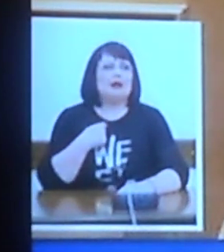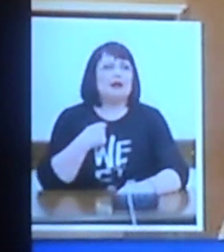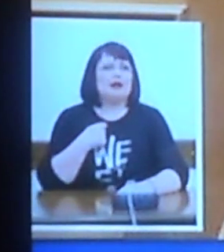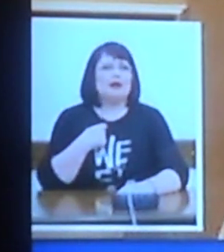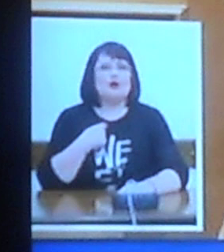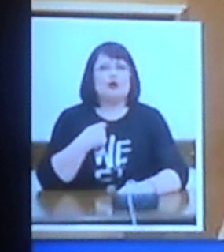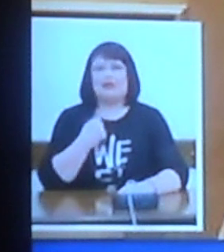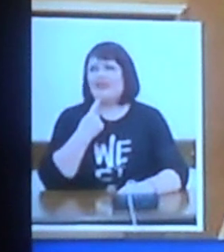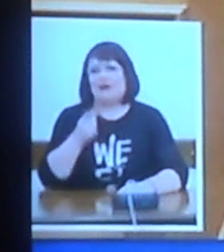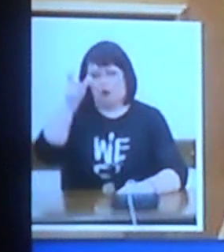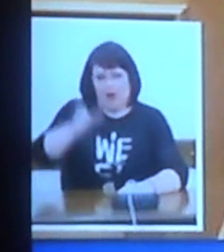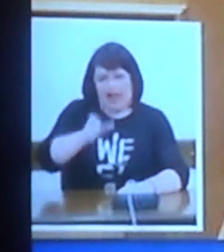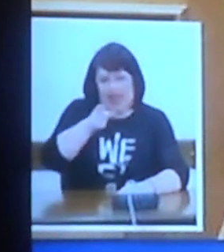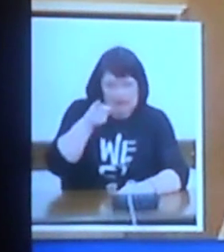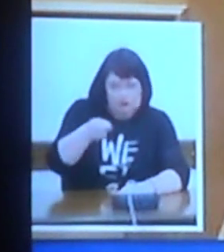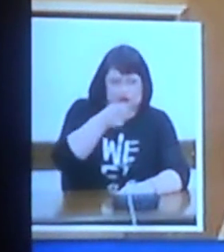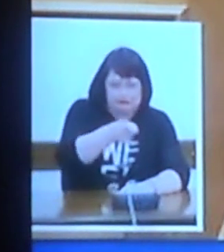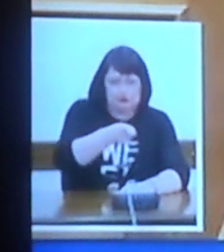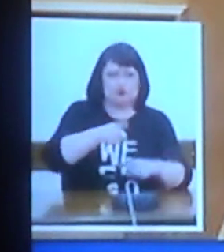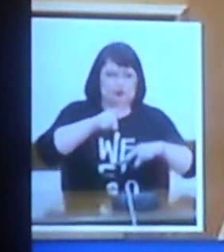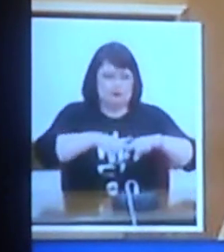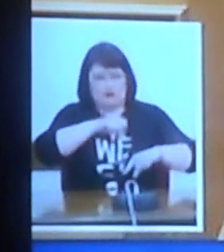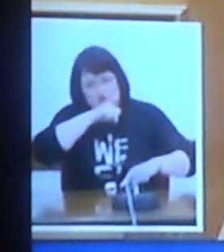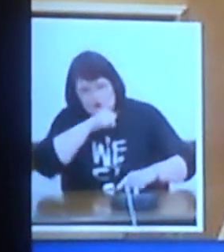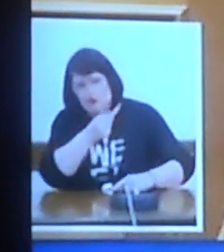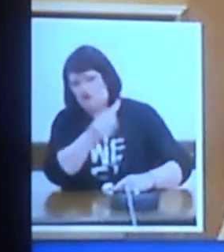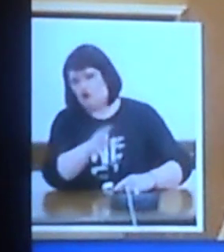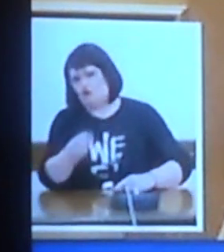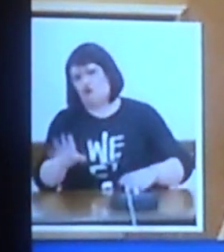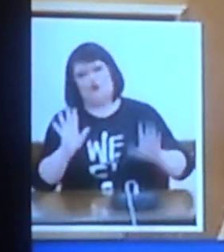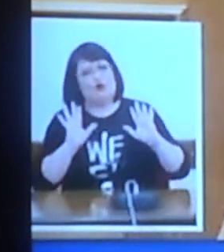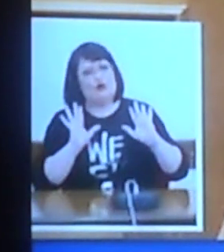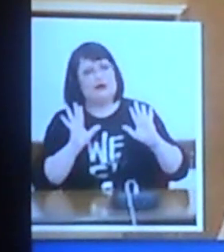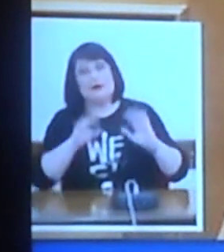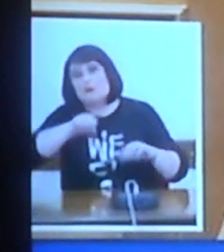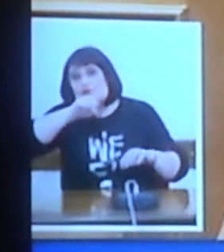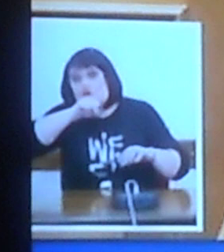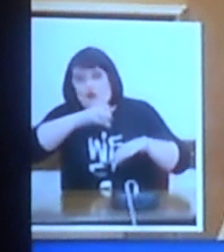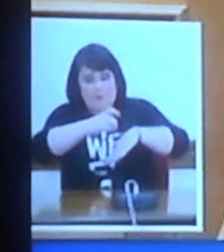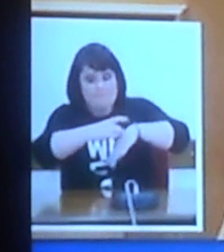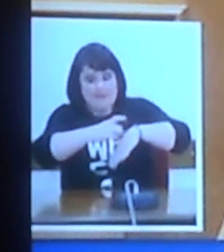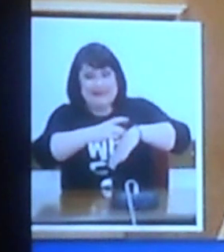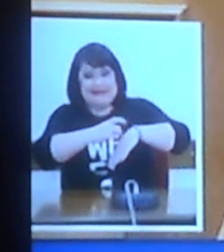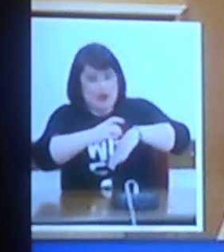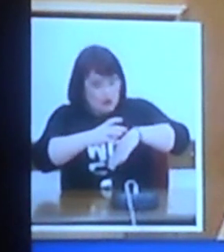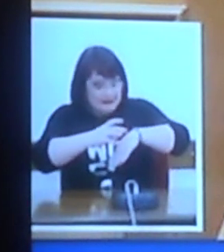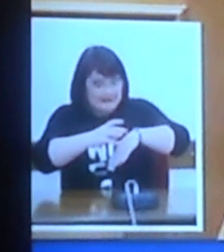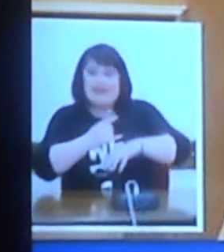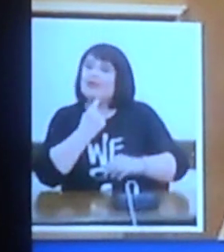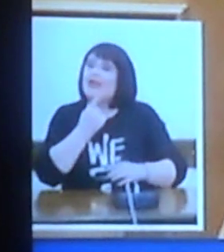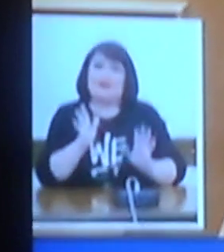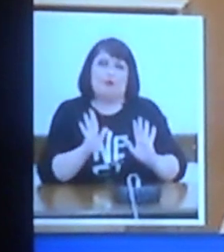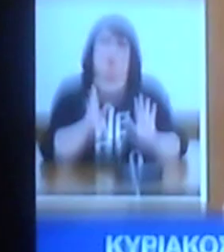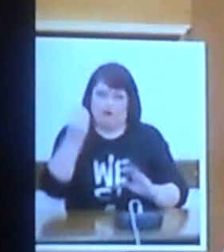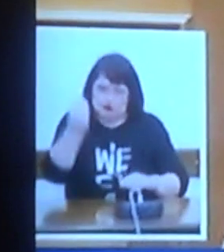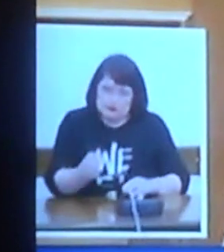πατριώτη. Και ξέρετε γιατί το κάνω αυτό. Γιατί ο πατριώτης εν της πράγμασης αποδεικνύει πόσο πατριώτης είναι. Γιατί